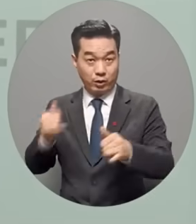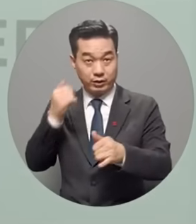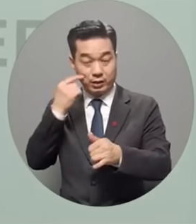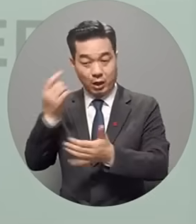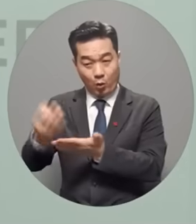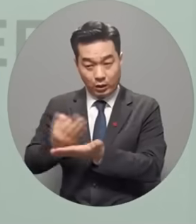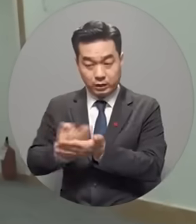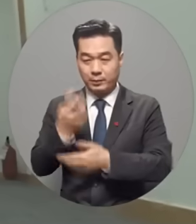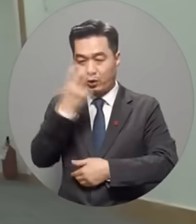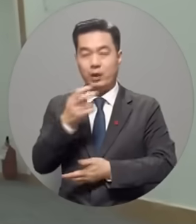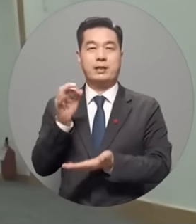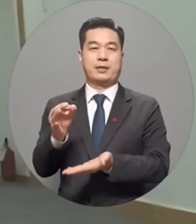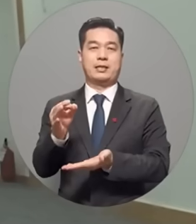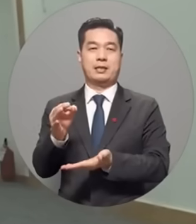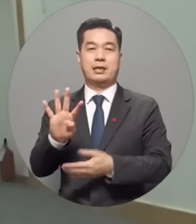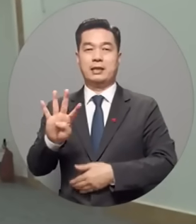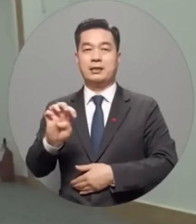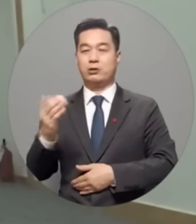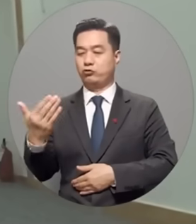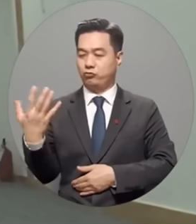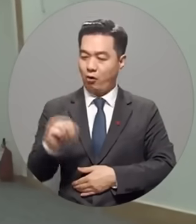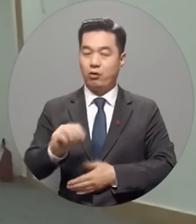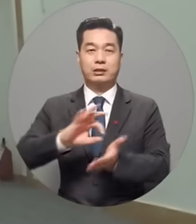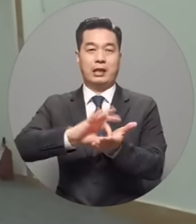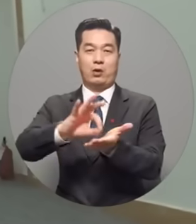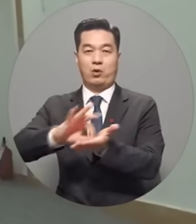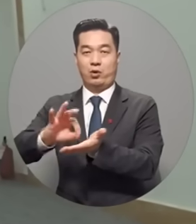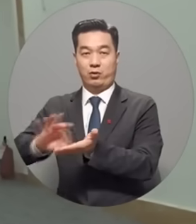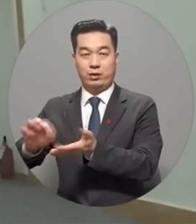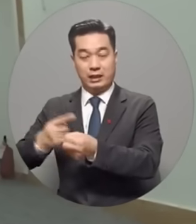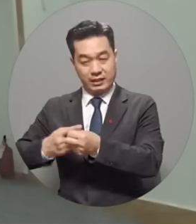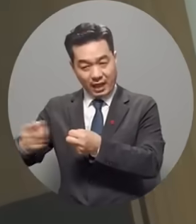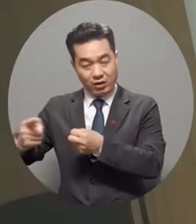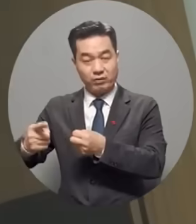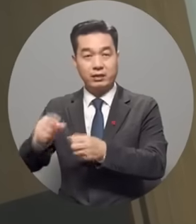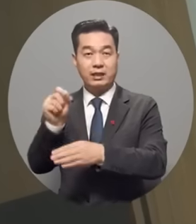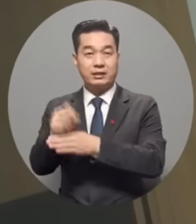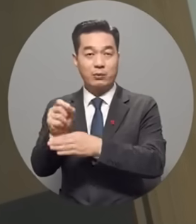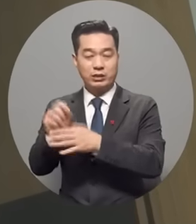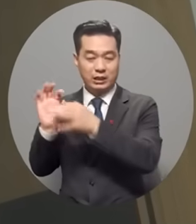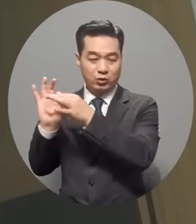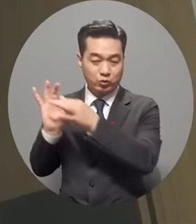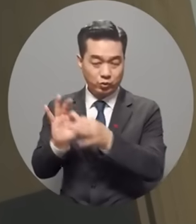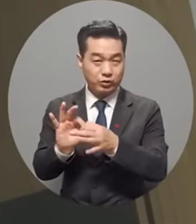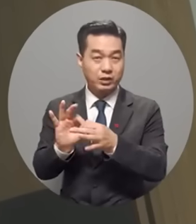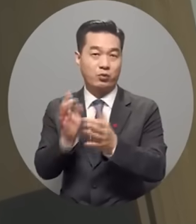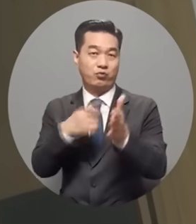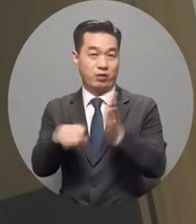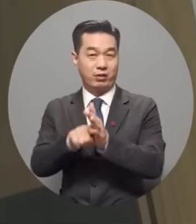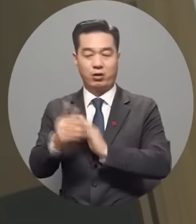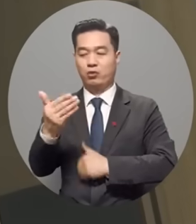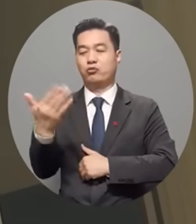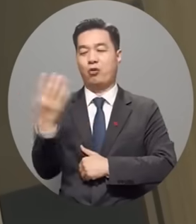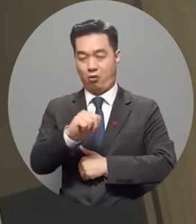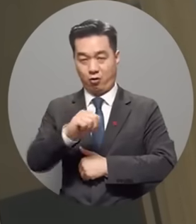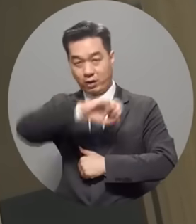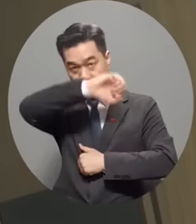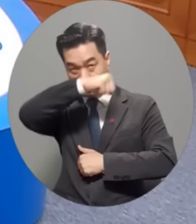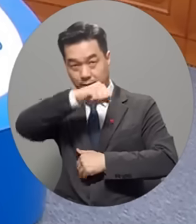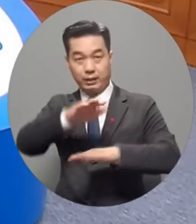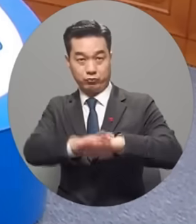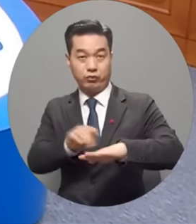등으로 그동안 49억 원이 들어갔는데 내년에도 사무실 유지를 위해 9억 원 넘는 예산이